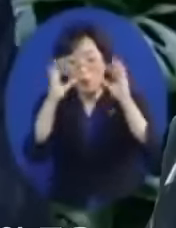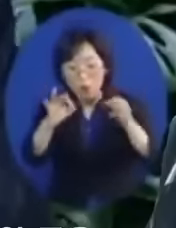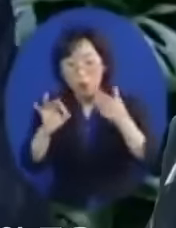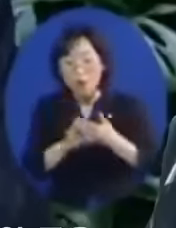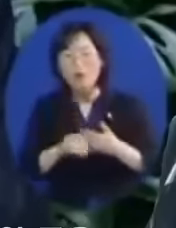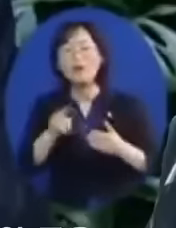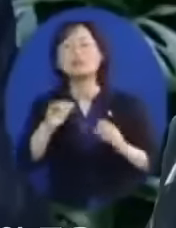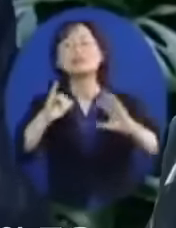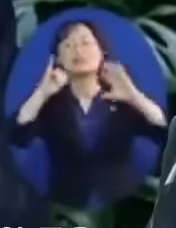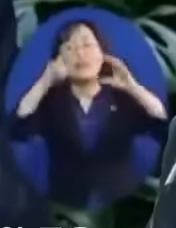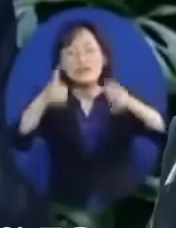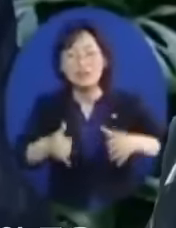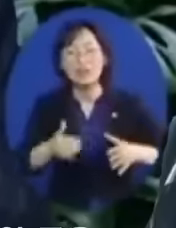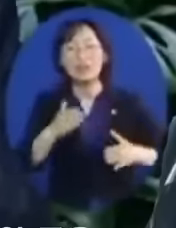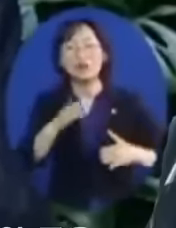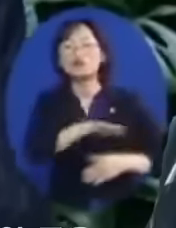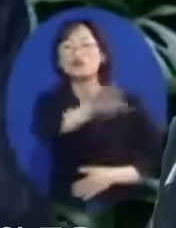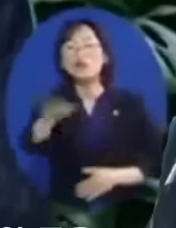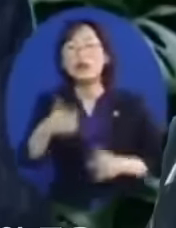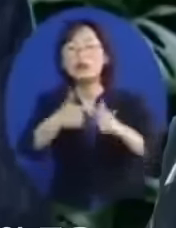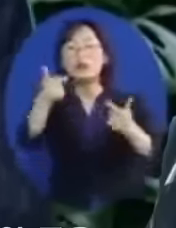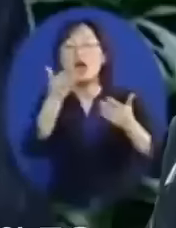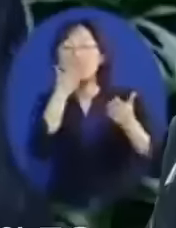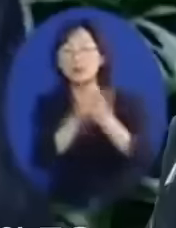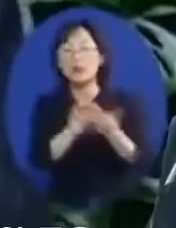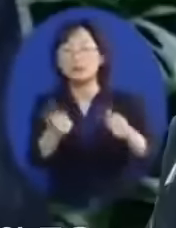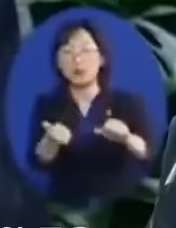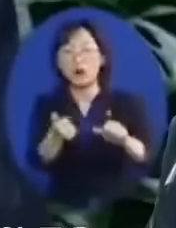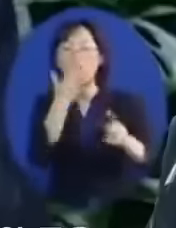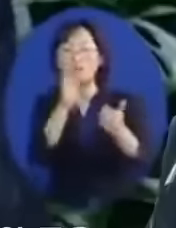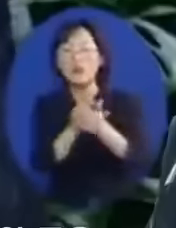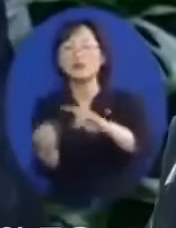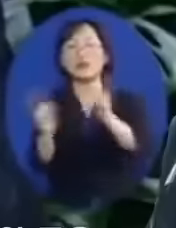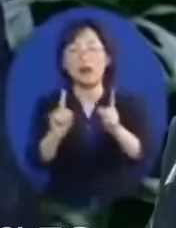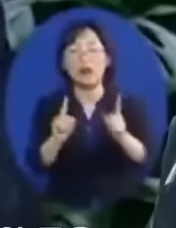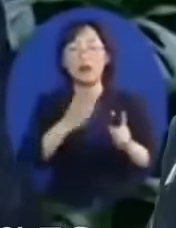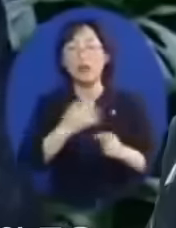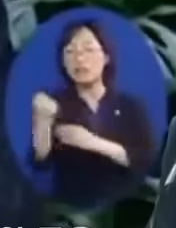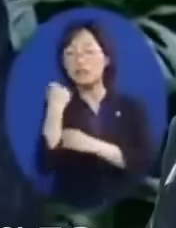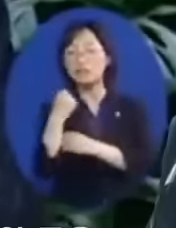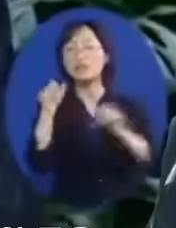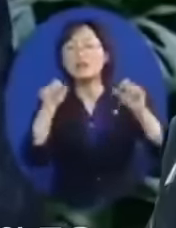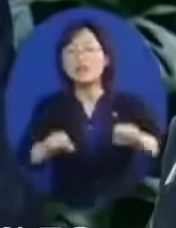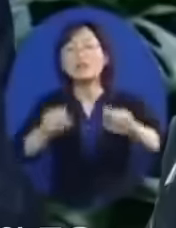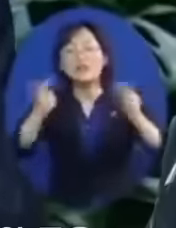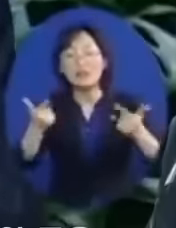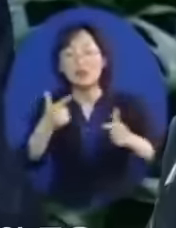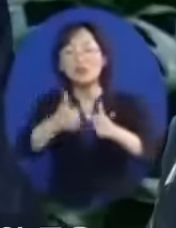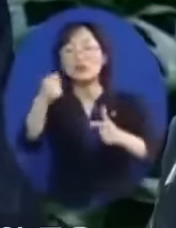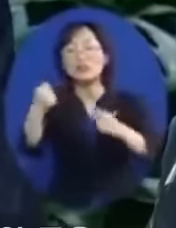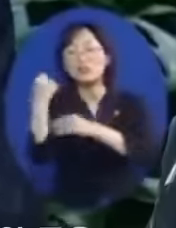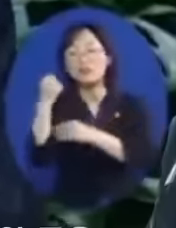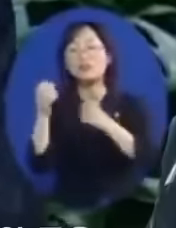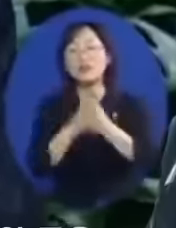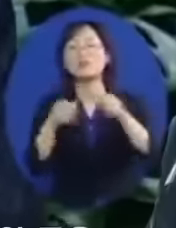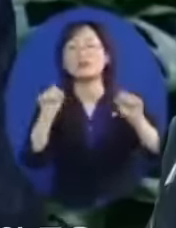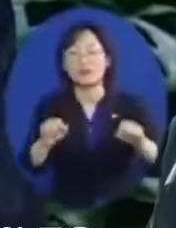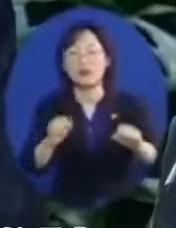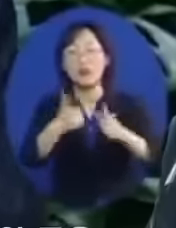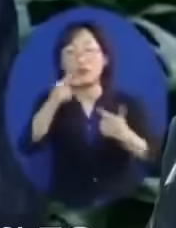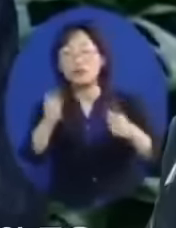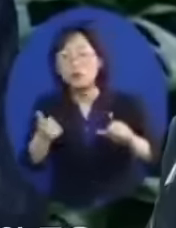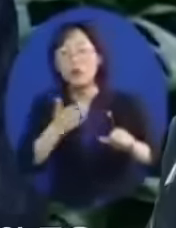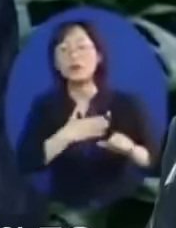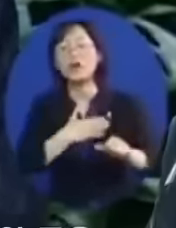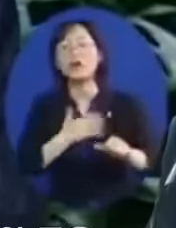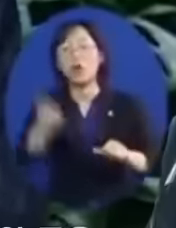세상에 우리가 예수와 함께 죽었으면 예수와 함께 사는 것이다. 내 힘으로 사는 것이 아니다. 예수 이름으로 사는 것이다. 예수 죽음이